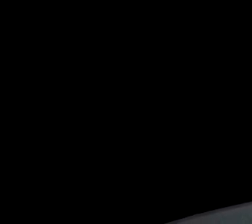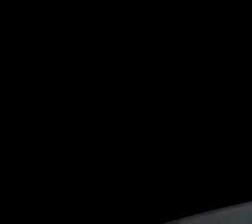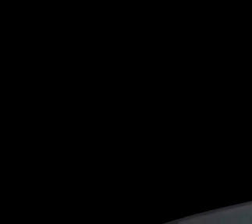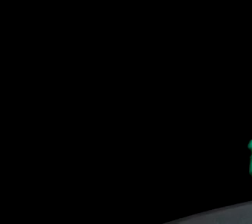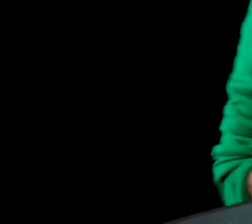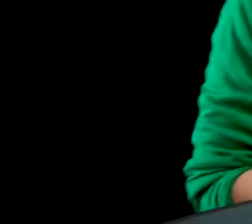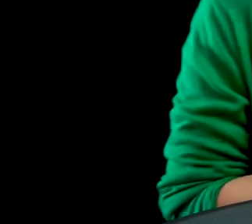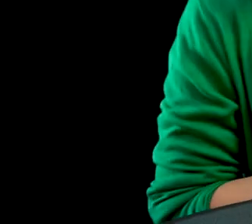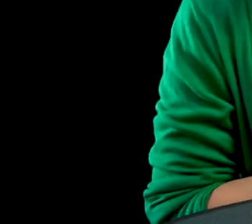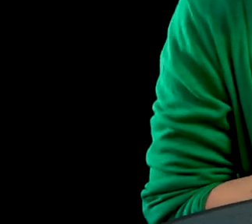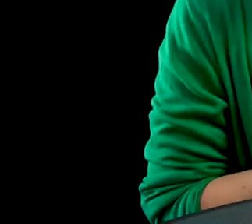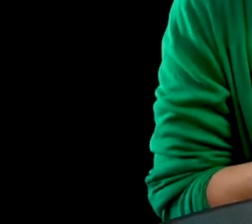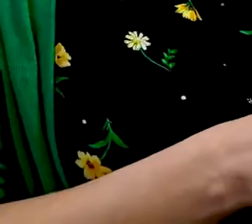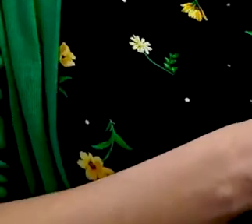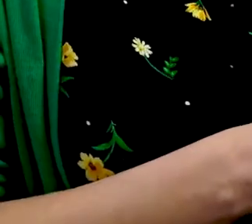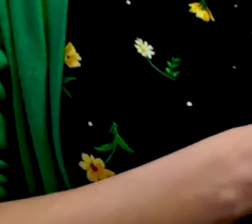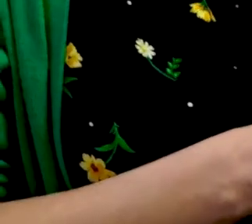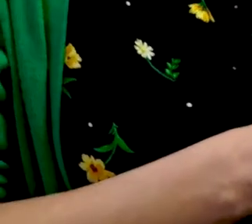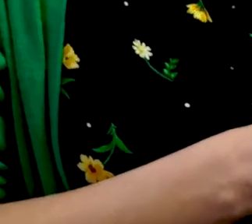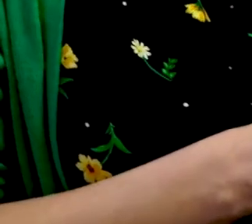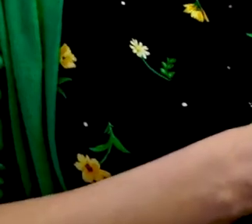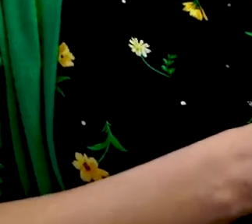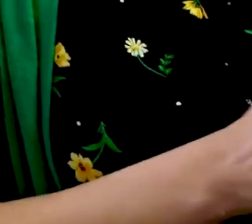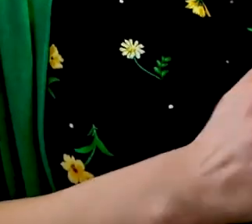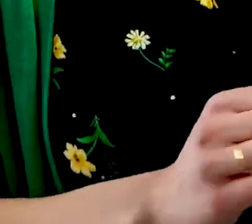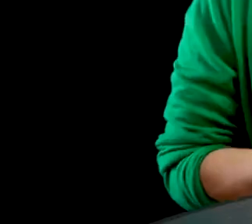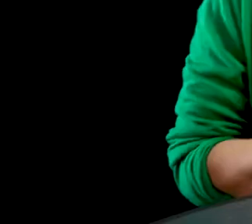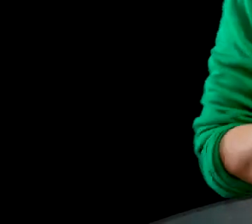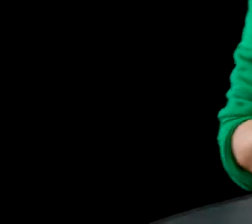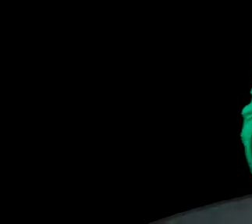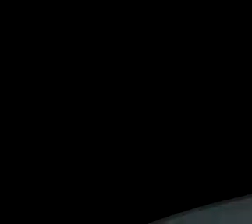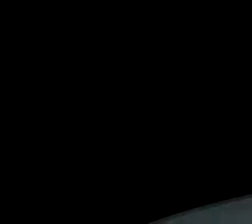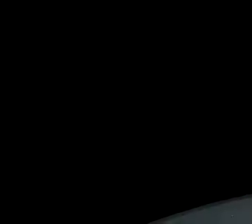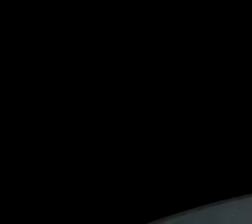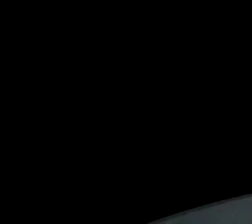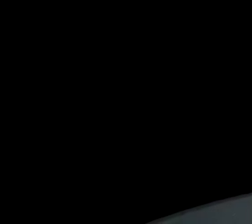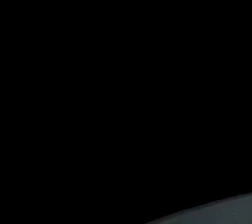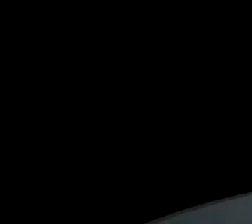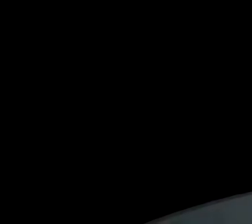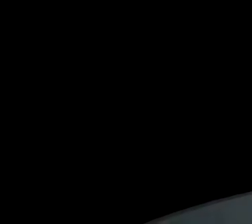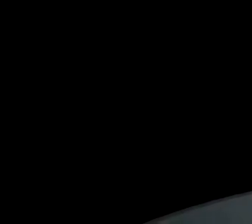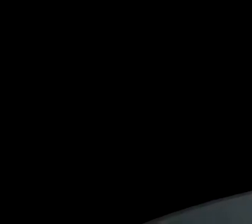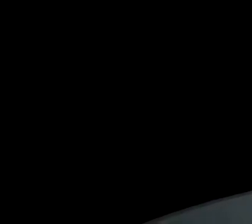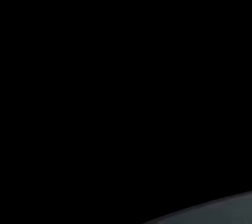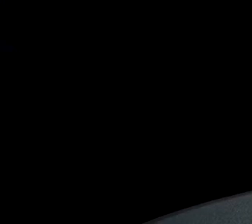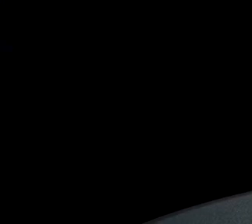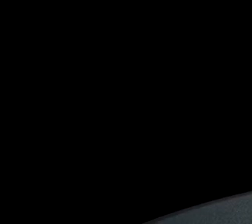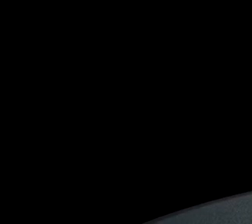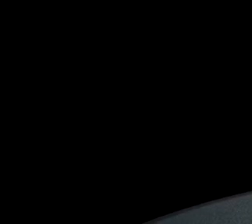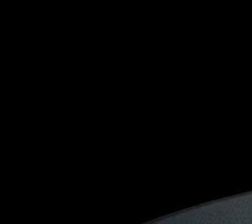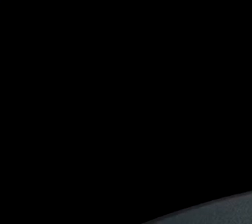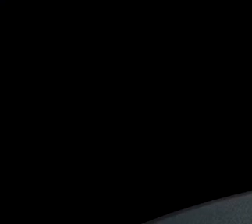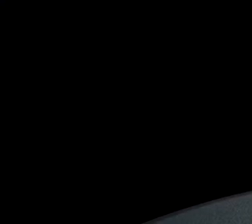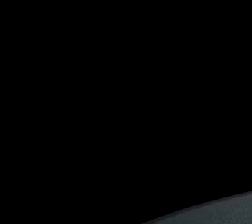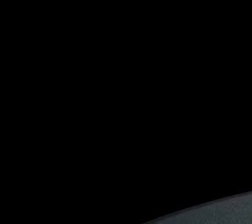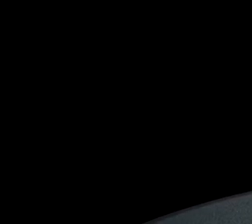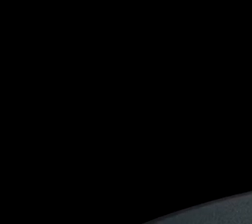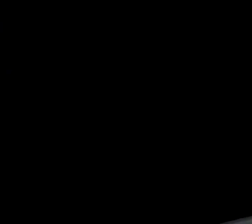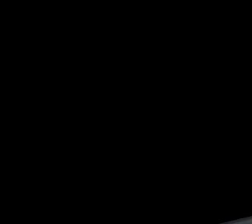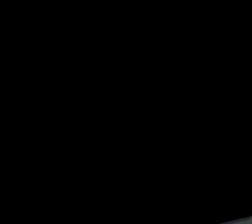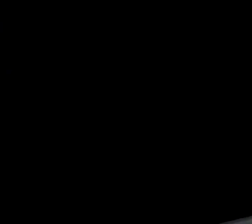Des enfants aussi, bien sûr. Regardez ici le petit garçon. Peu importe leur maladie, Jésus les guérissait.